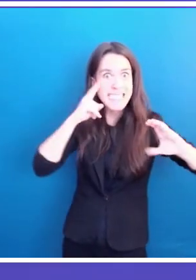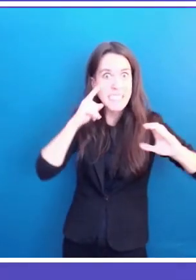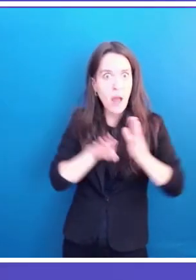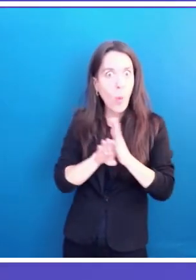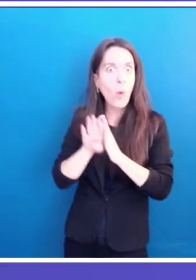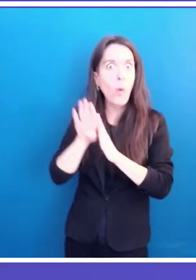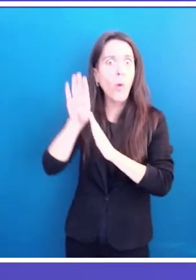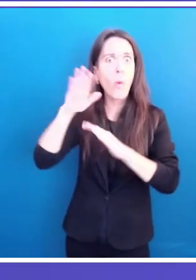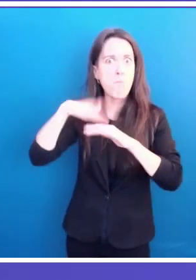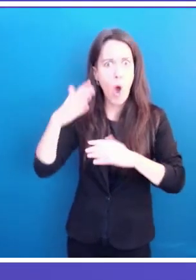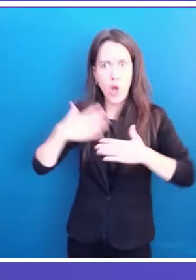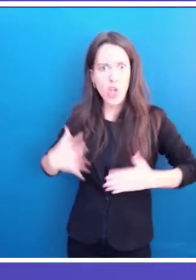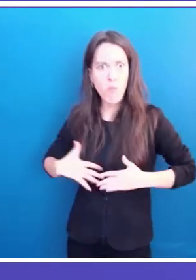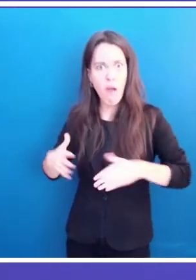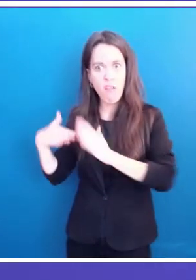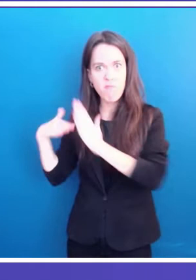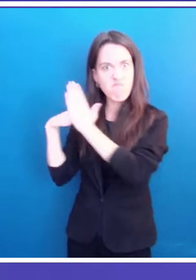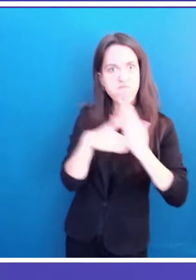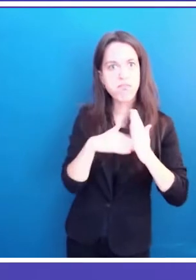أسبوع تقريبا كان لدينا لقاء